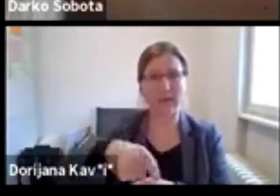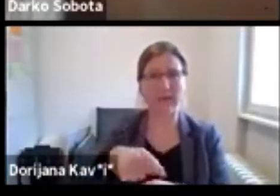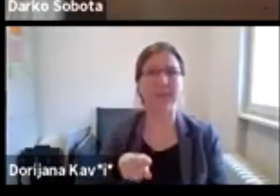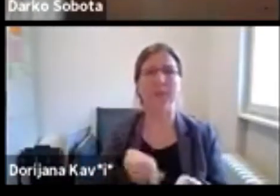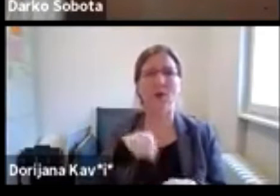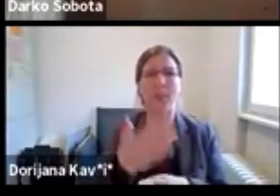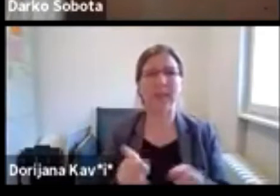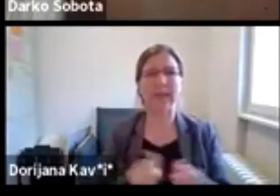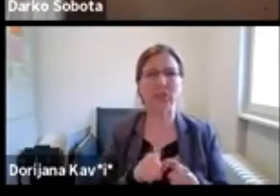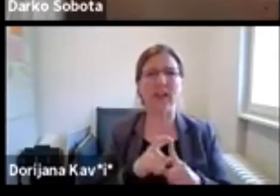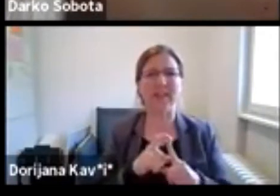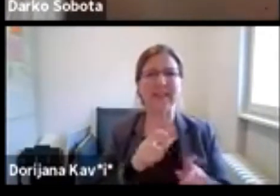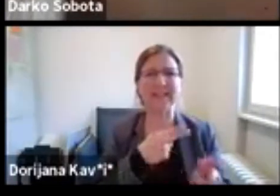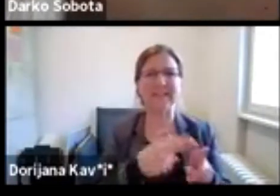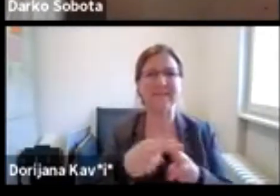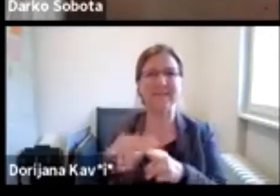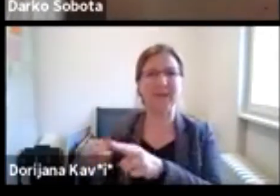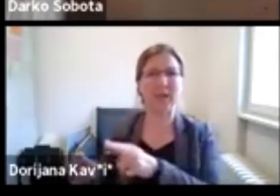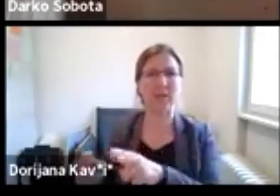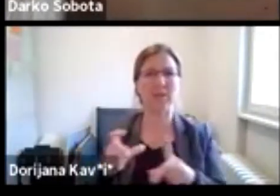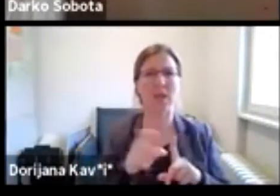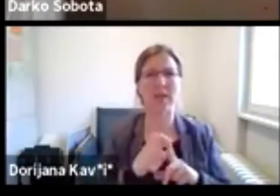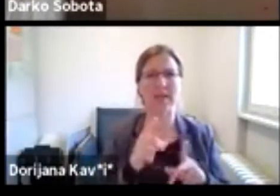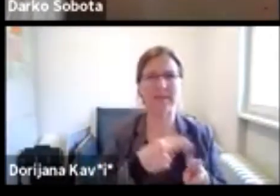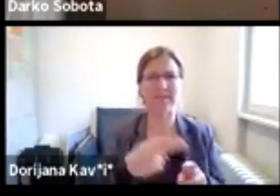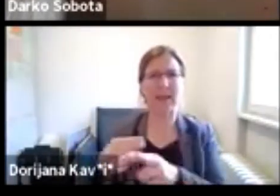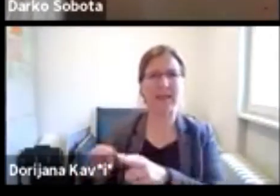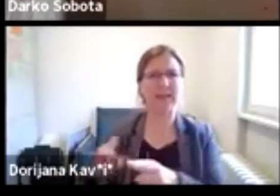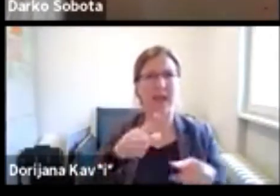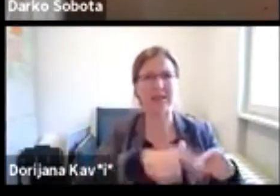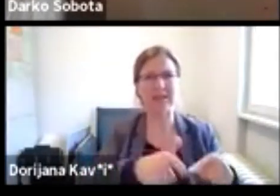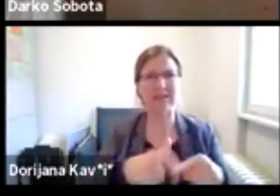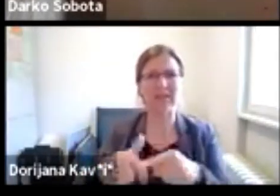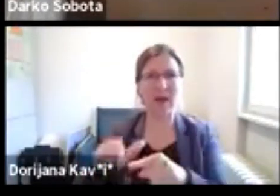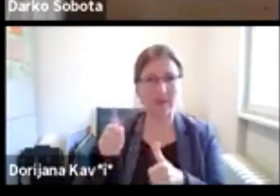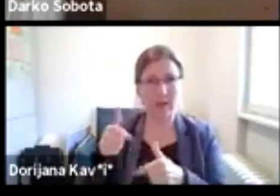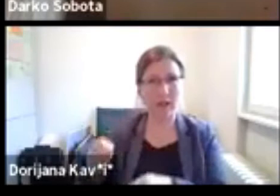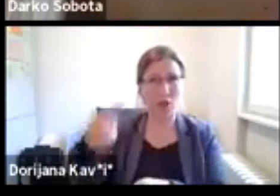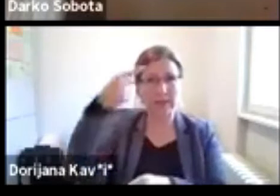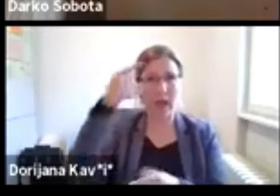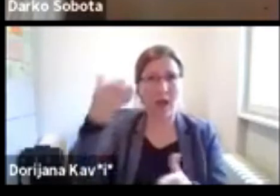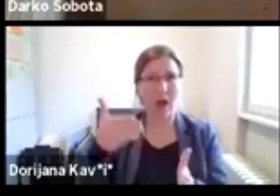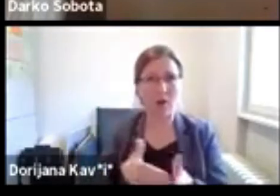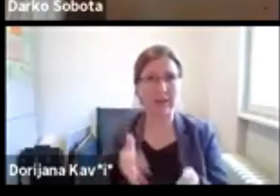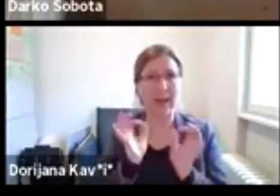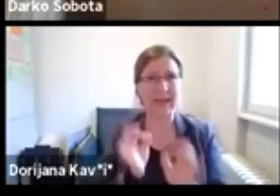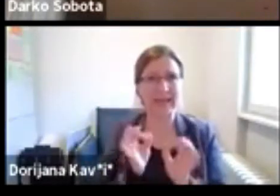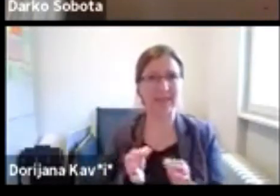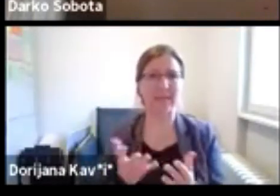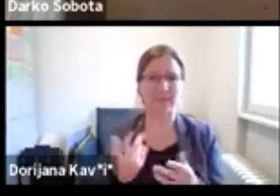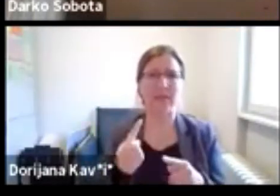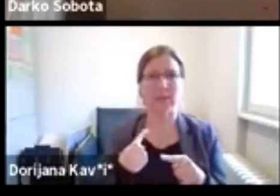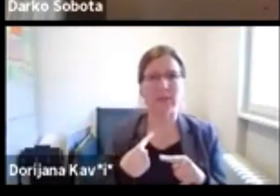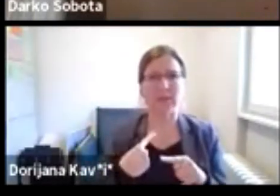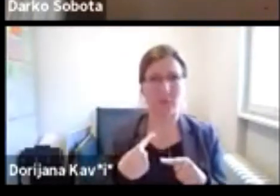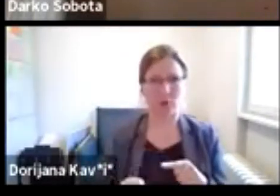dezinficiranja predmeta i tako dalje. U tom segmentu, u tom dakle, području ćemo također vjerojatno vježbati dodatno